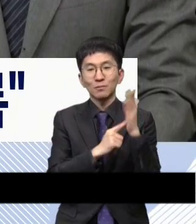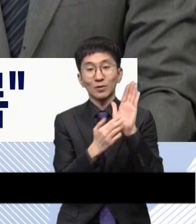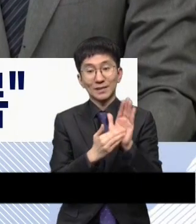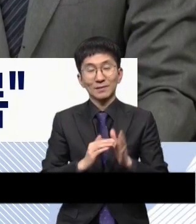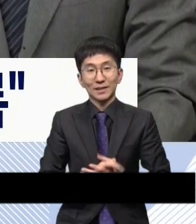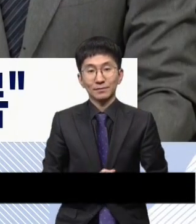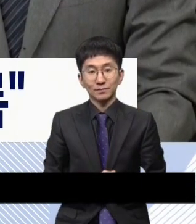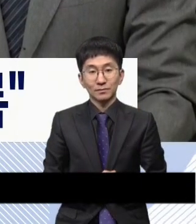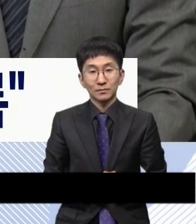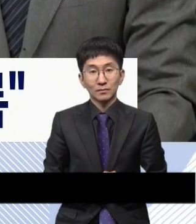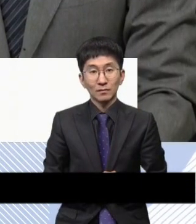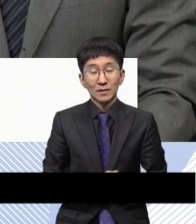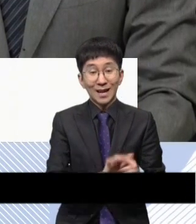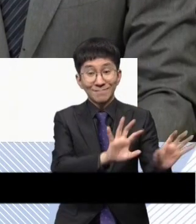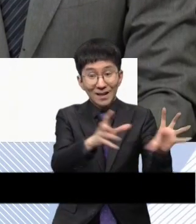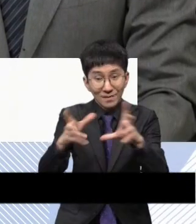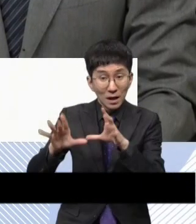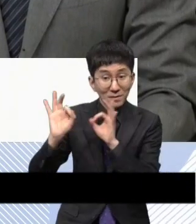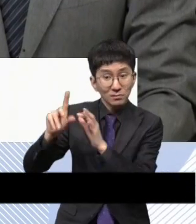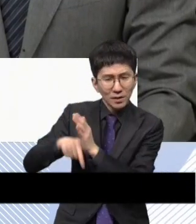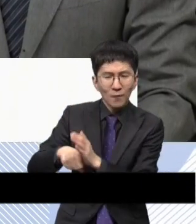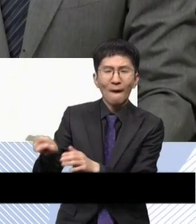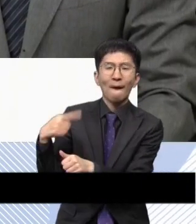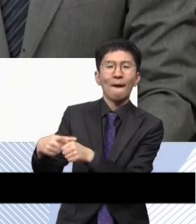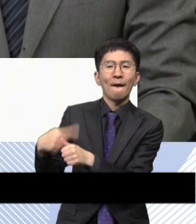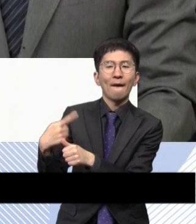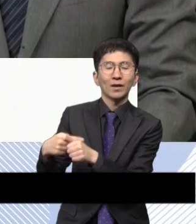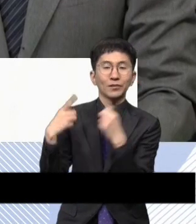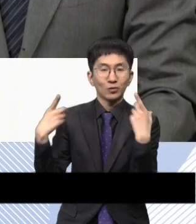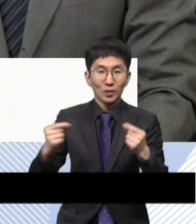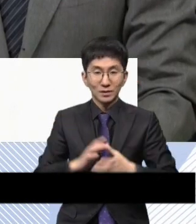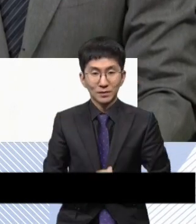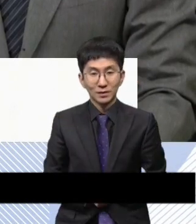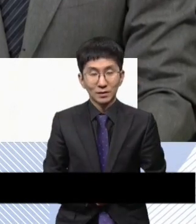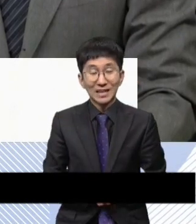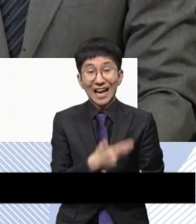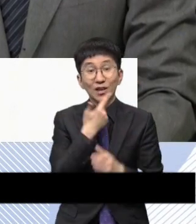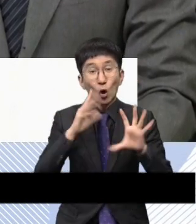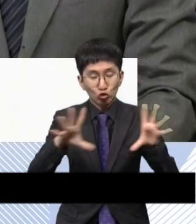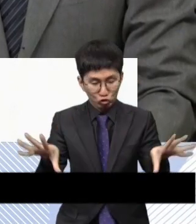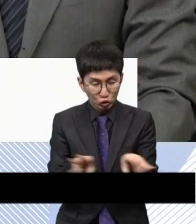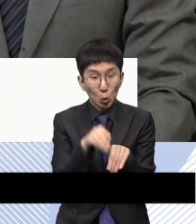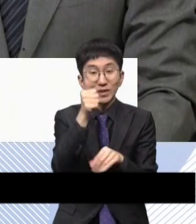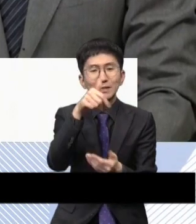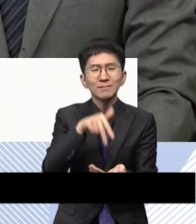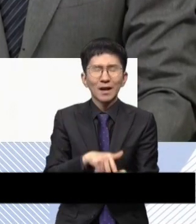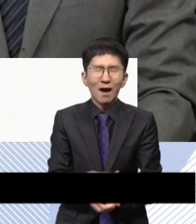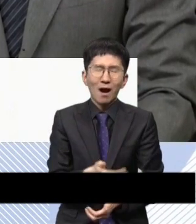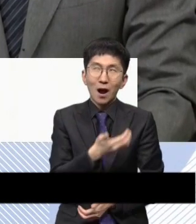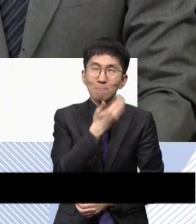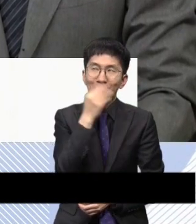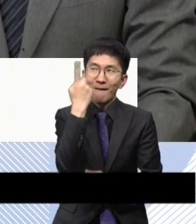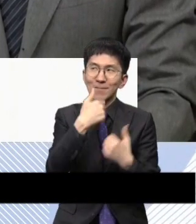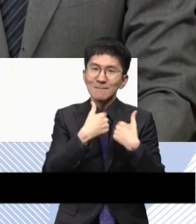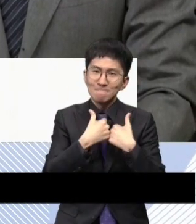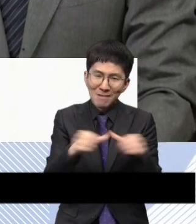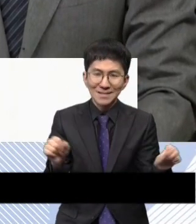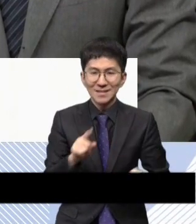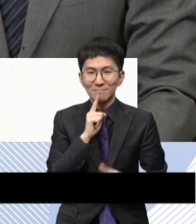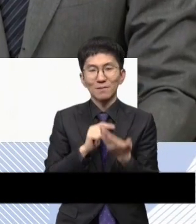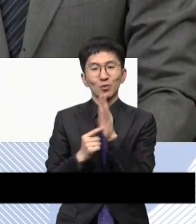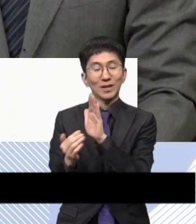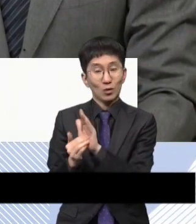비판했습니다. 세계 각국에서도 비판 성명이 쏟아졌습니다. 존슨 영국 총리는 수치스러운 장면이다, 이렇게